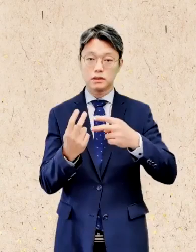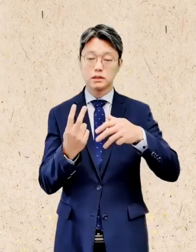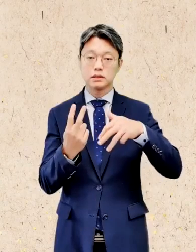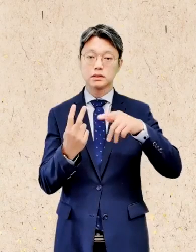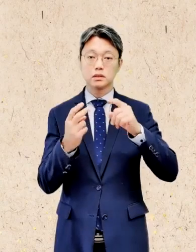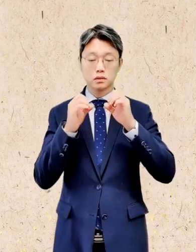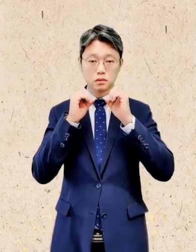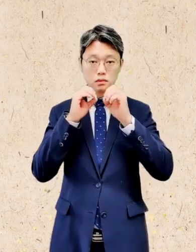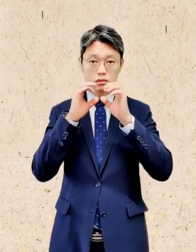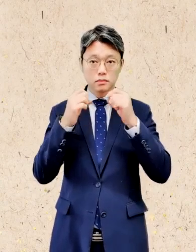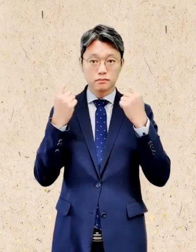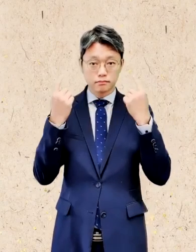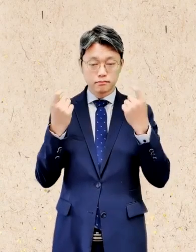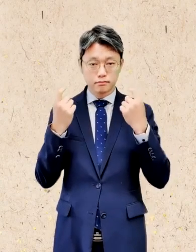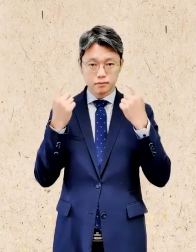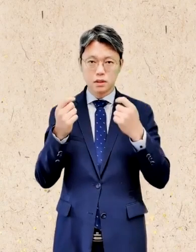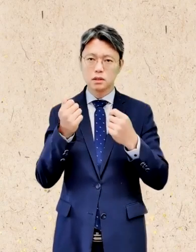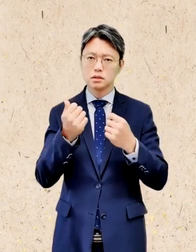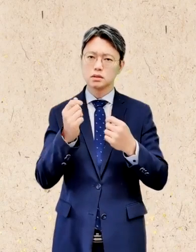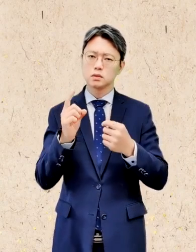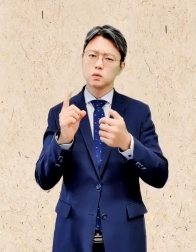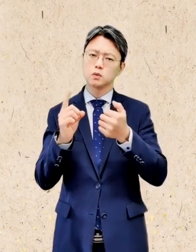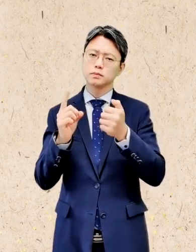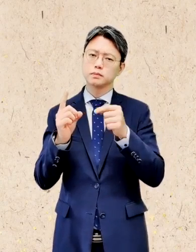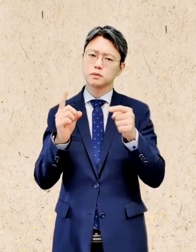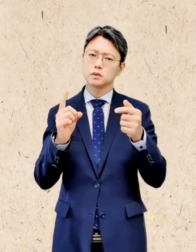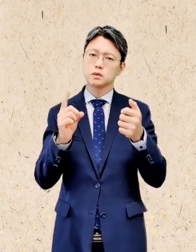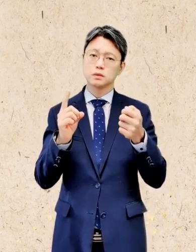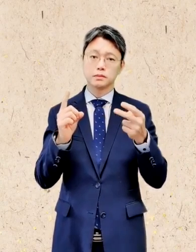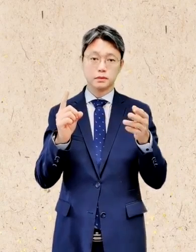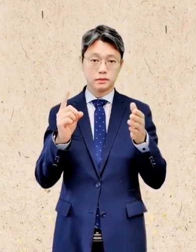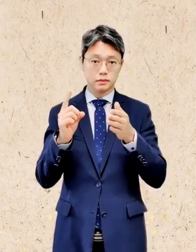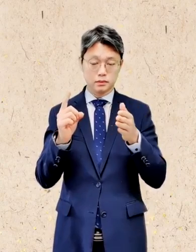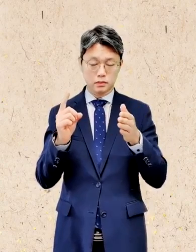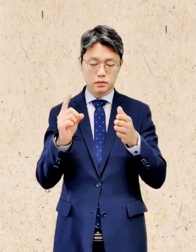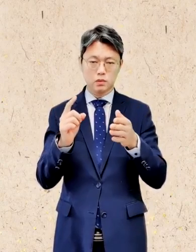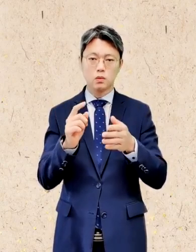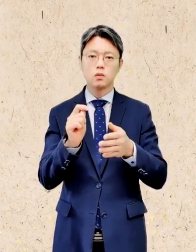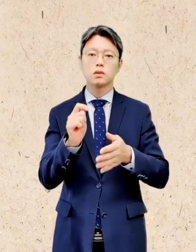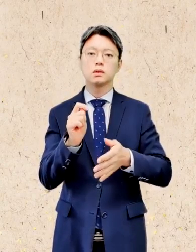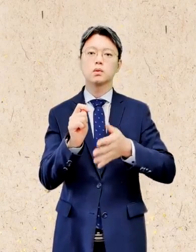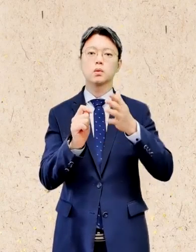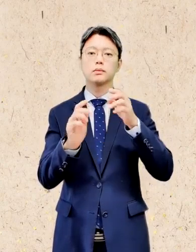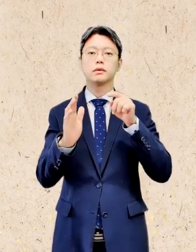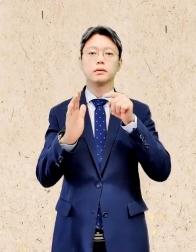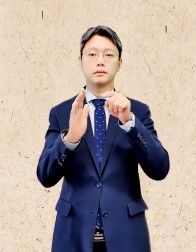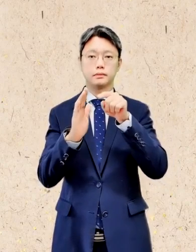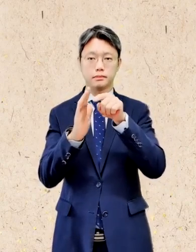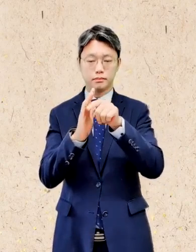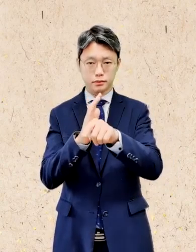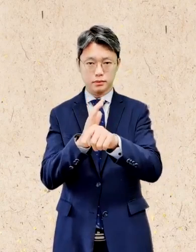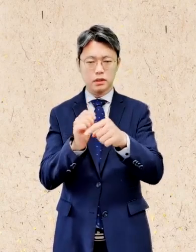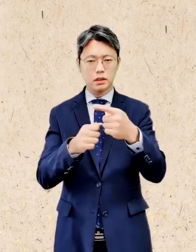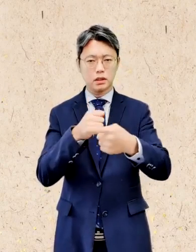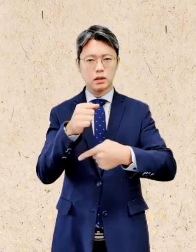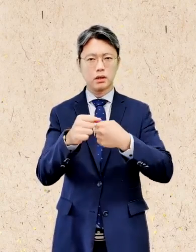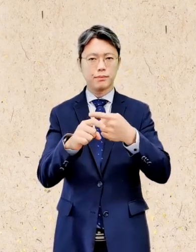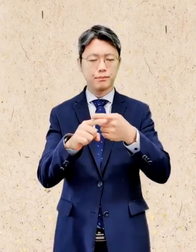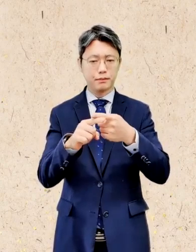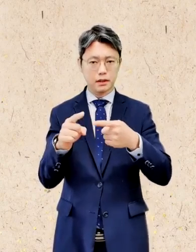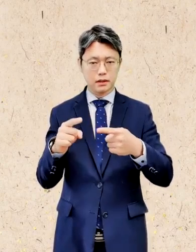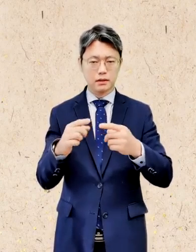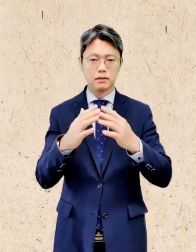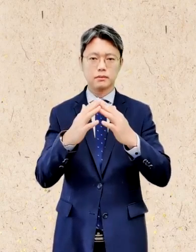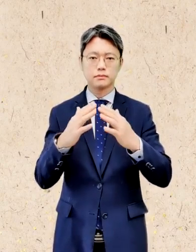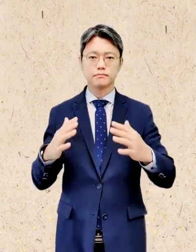바울은 2차 전도여행 때인 주후 50에서 52년경에 고린도를 방문하였고 1년 반 동안 텐트